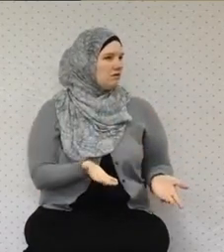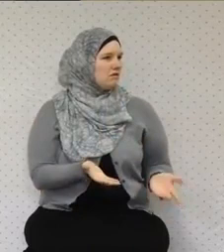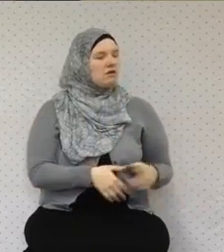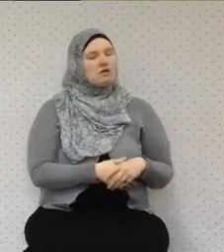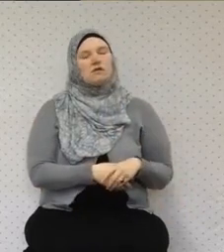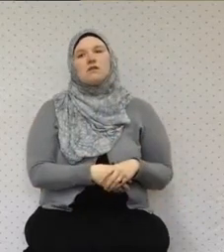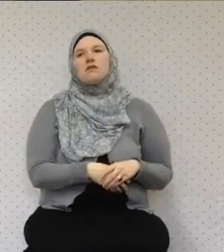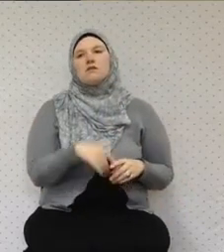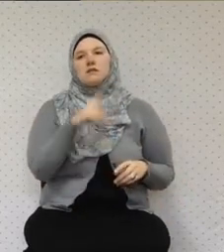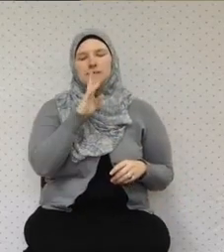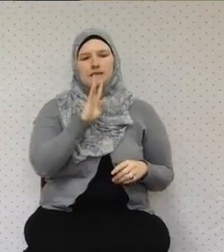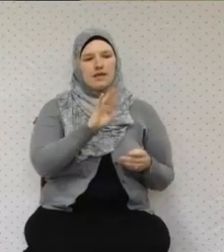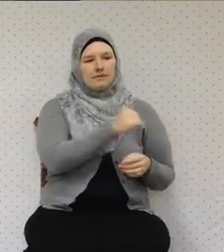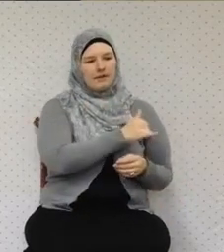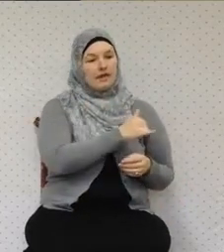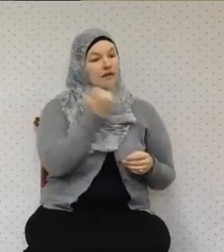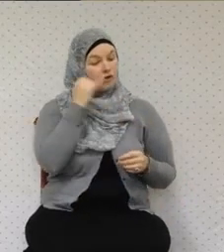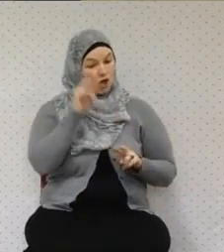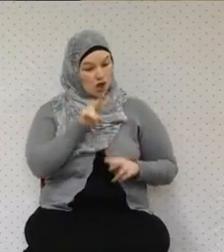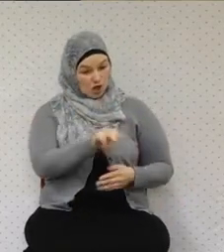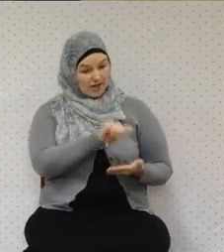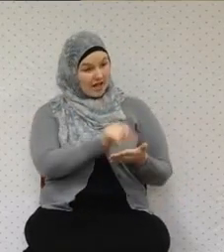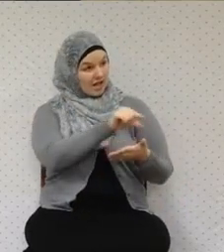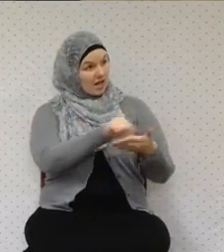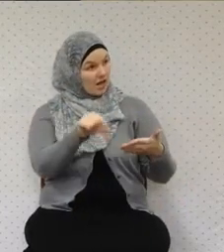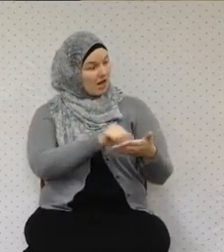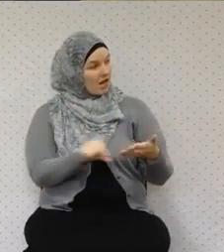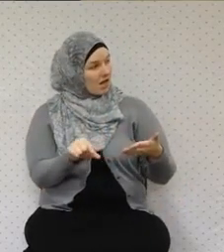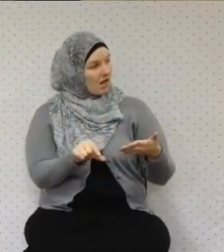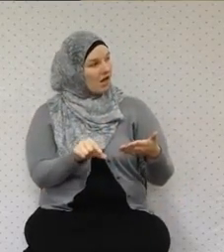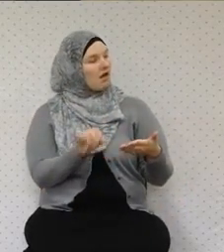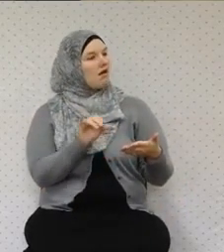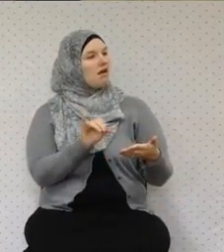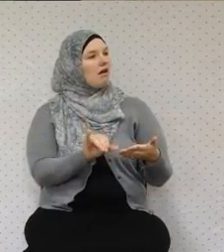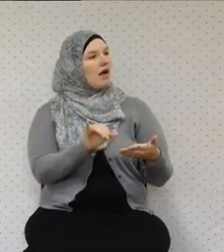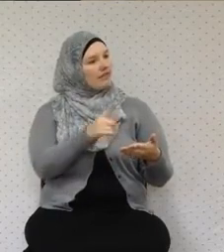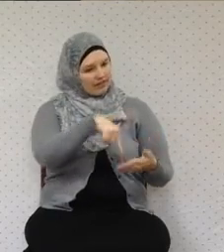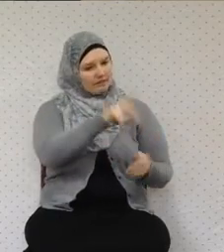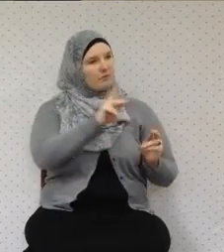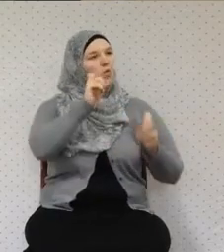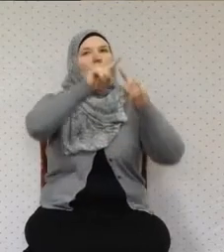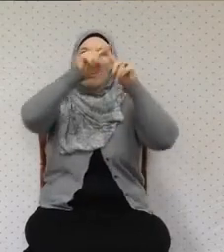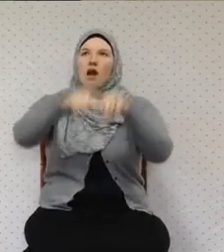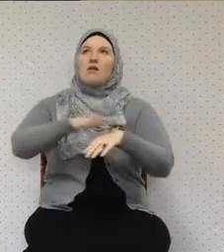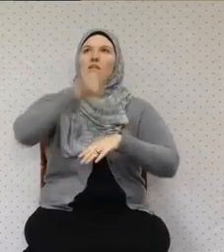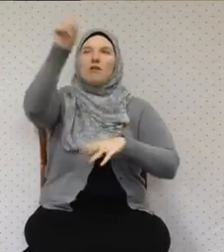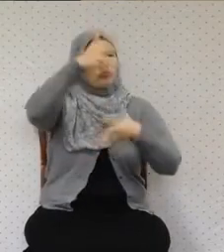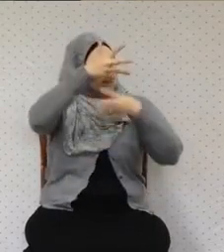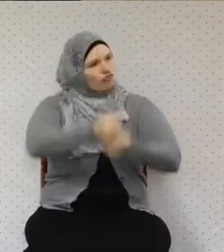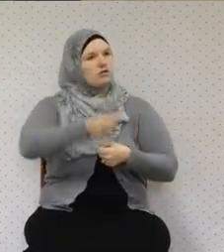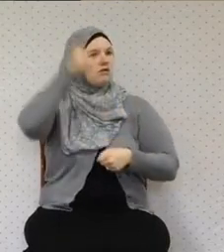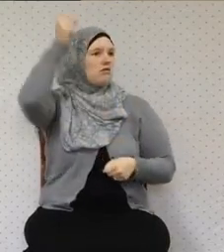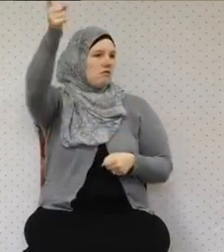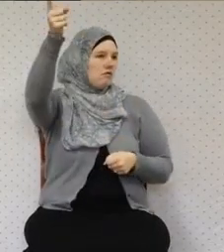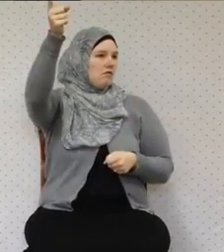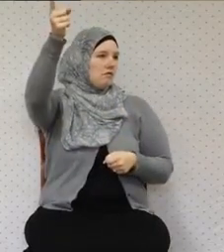رَبِّهِمْ يَتَوَكَّلُونَ. You look at this, and they rely on Allah, they trust Allah